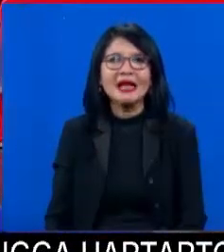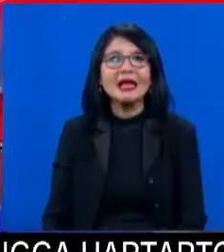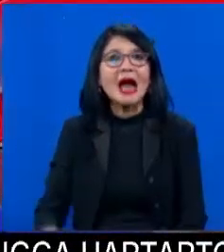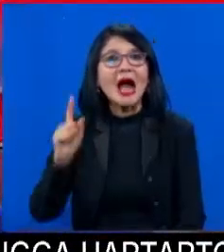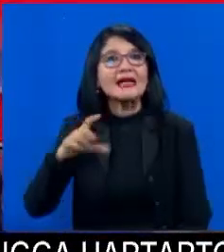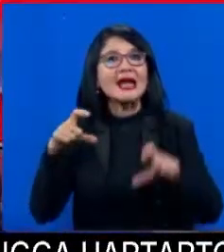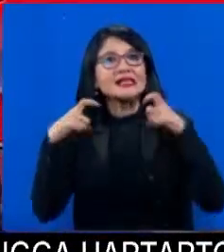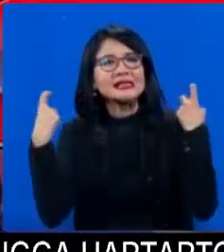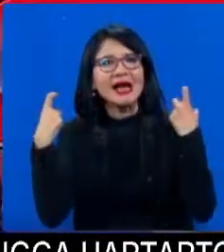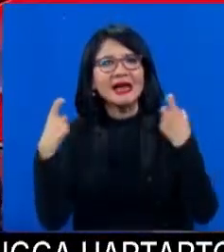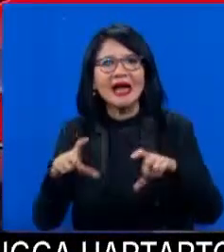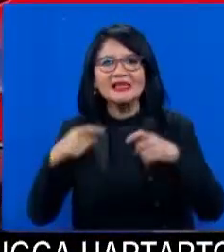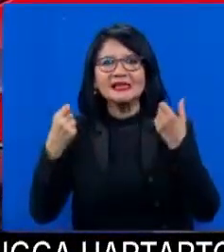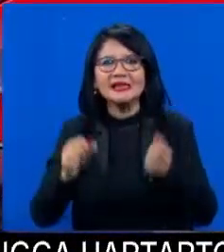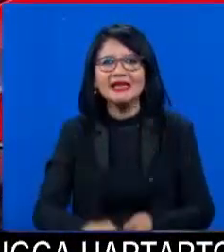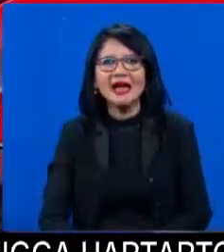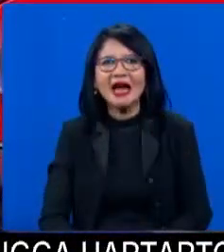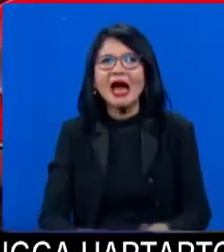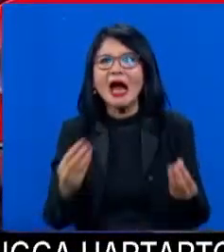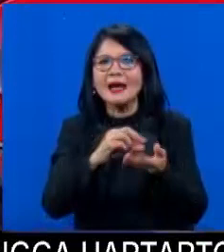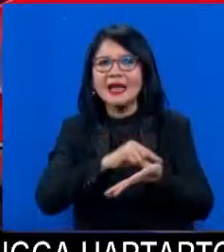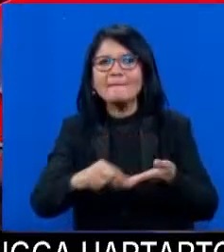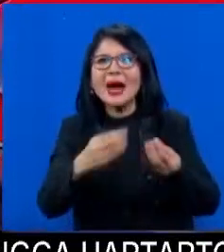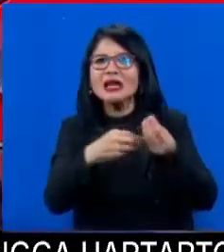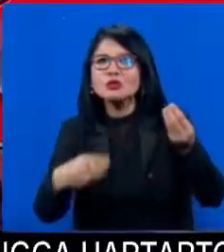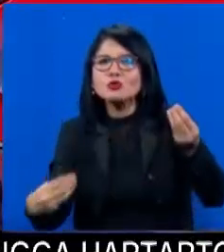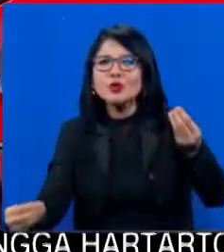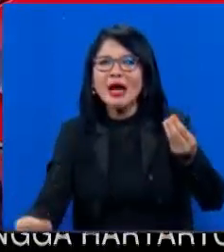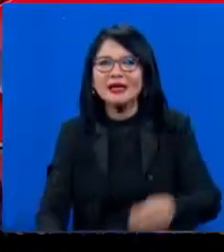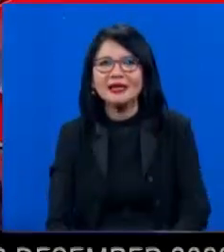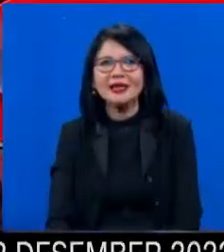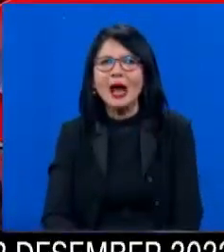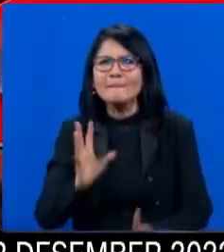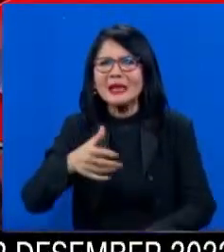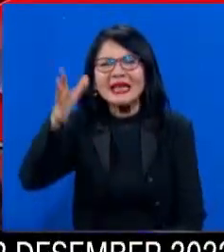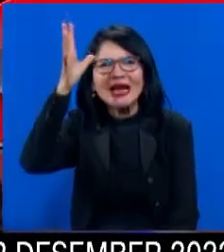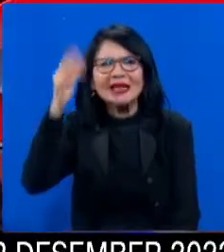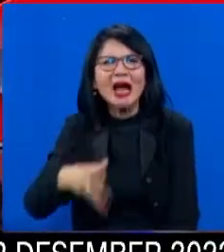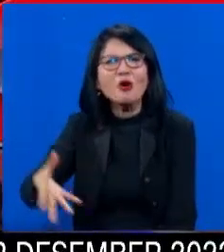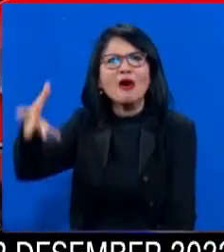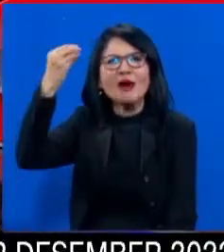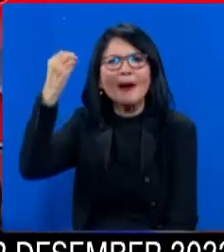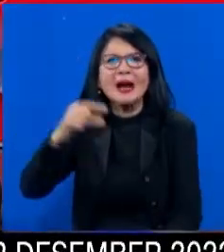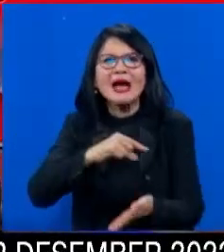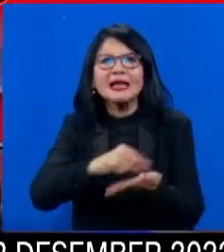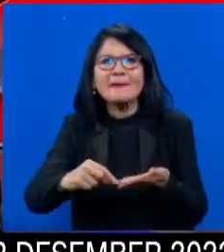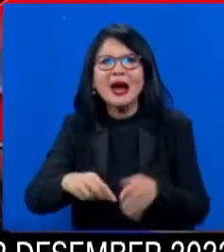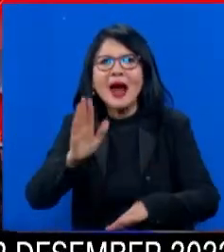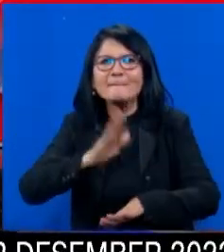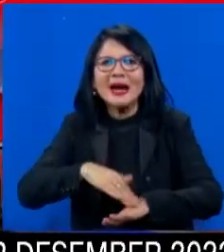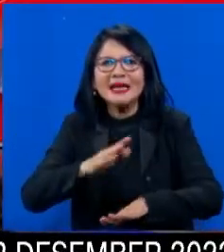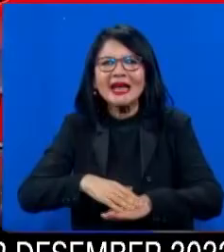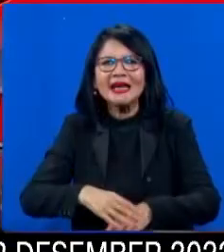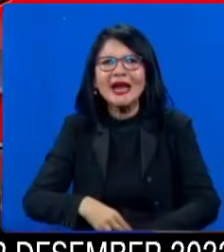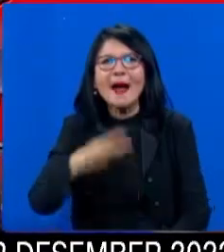seperti sejarah marga Belanda Depok. Bagi beberapa kalangan, tidak semua tahu dan paham dari mana asal-usul panggilan itu. Untuk